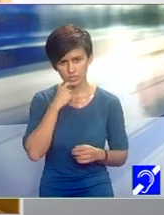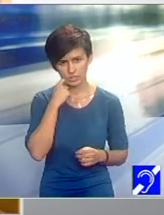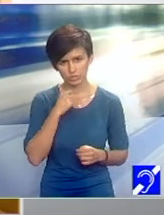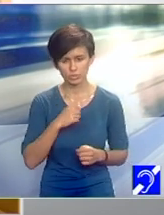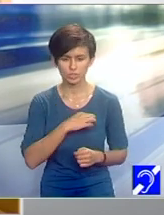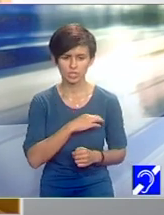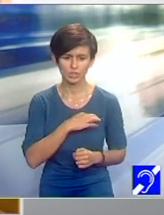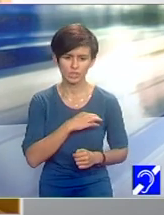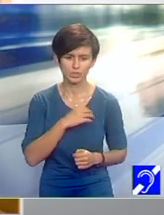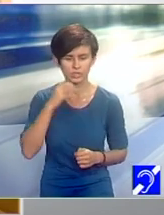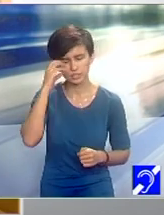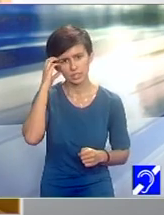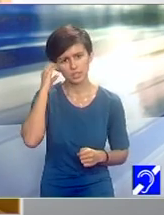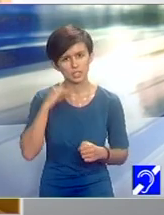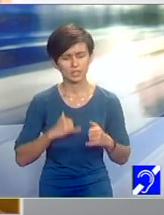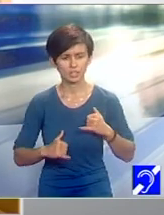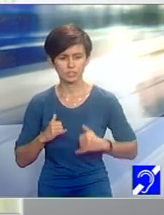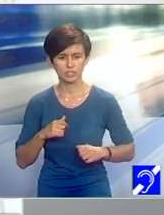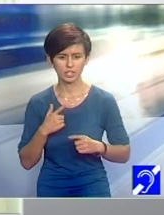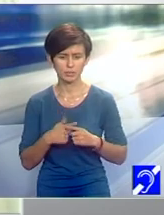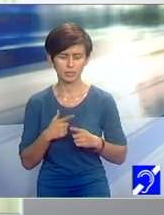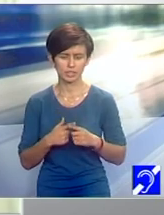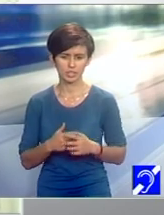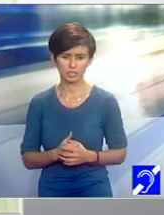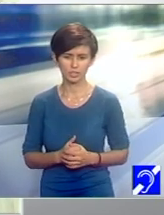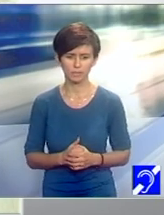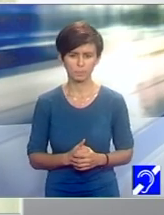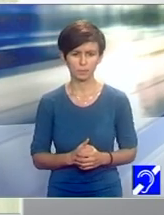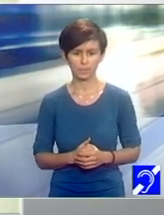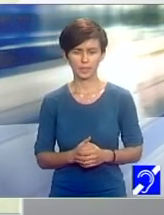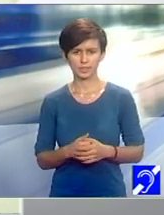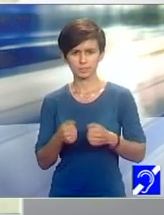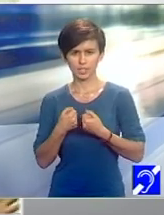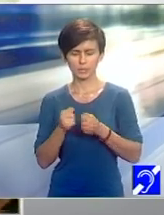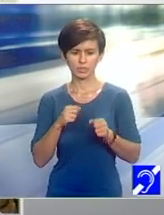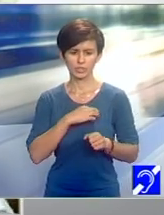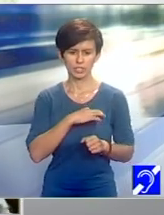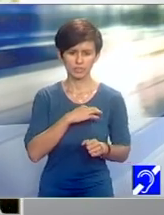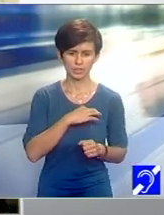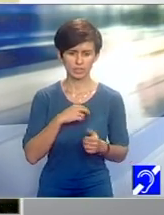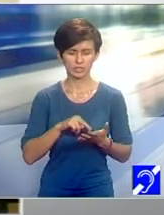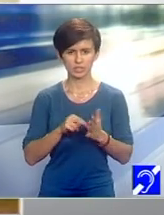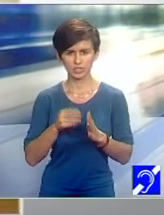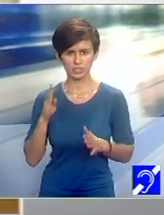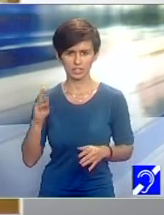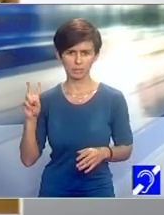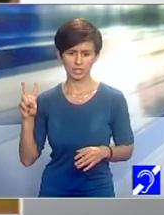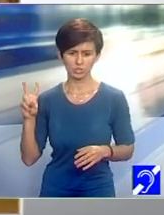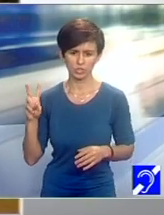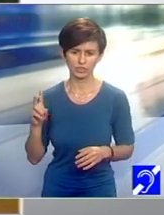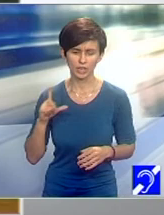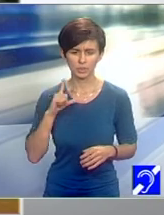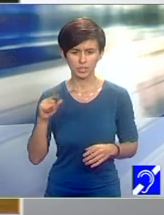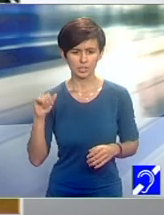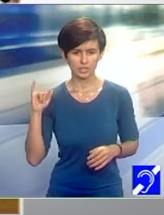al Facultății de Ingineria Materialelor și a Mediului. Strudel Moisa, absolvent al Universității Tehnice din Brașov, s-a stabilit în